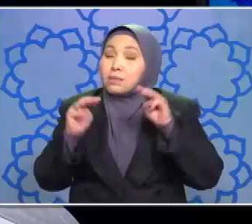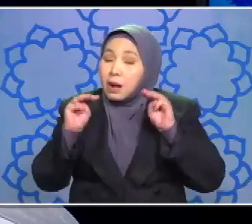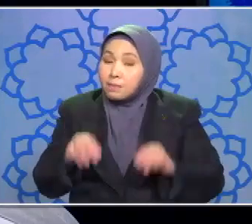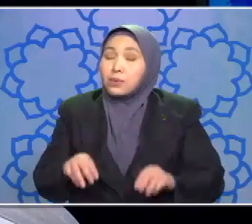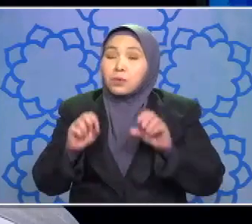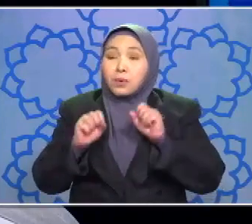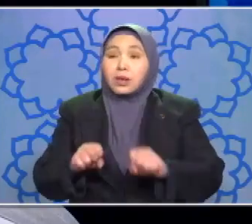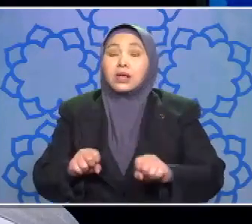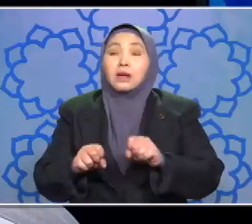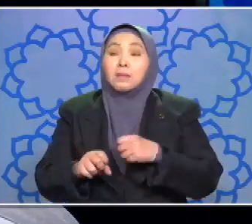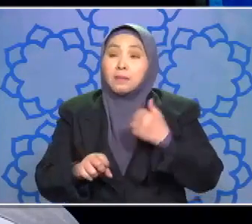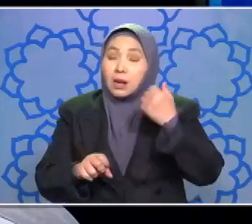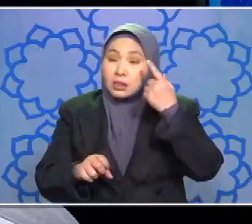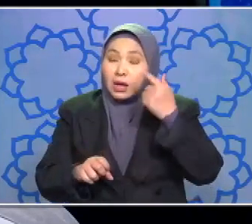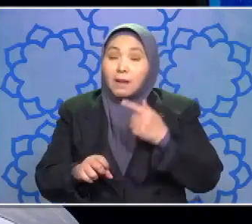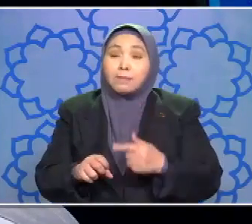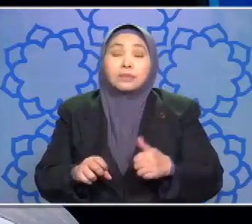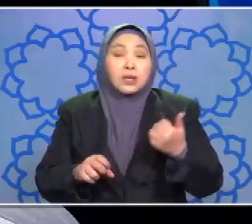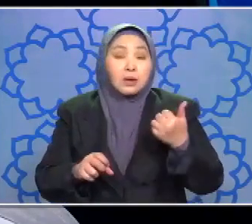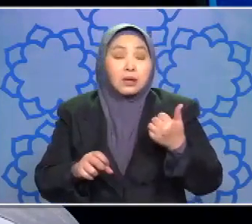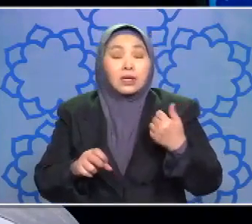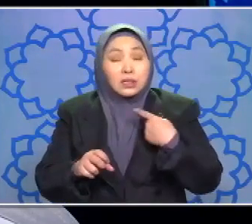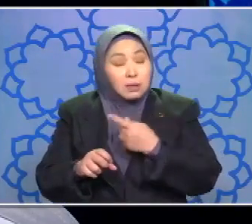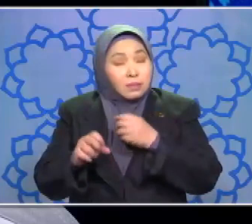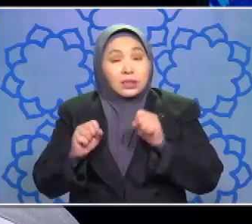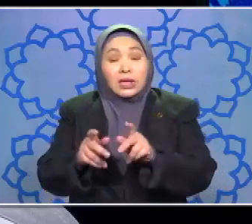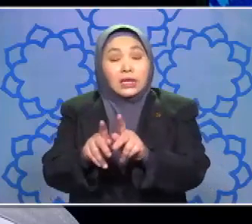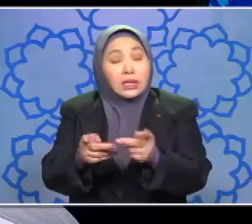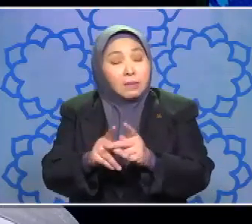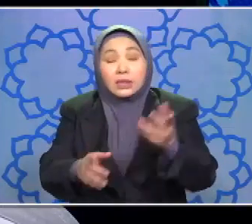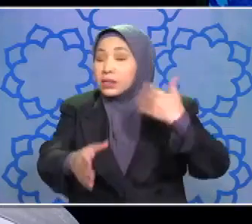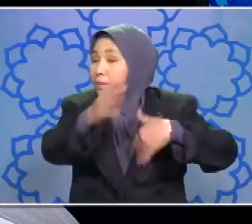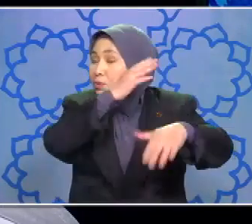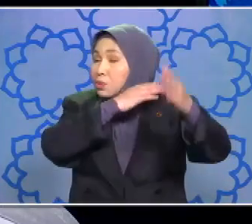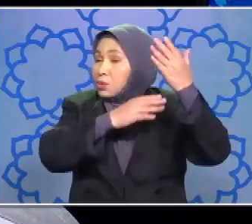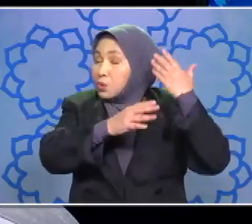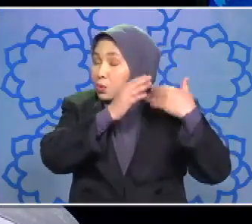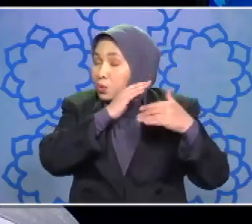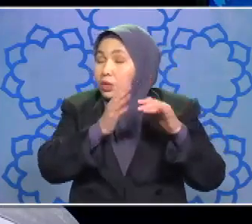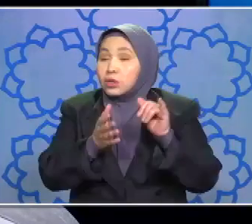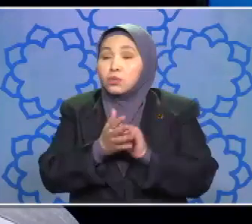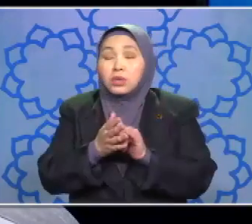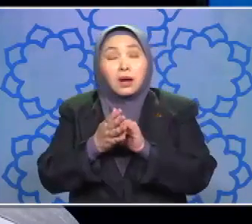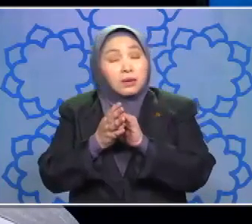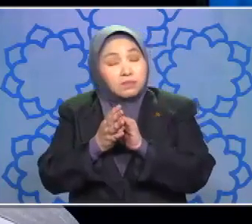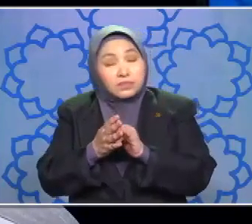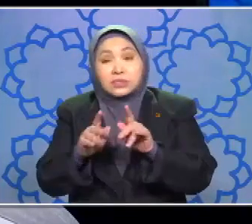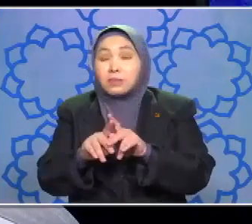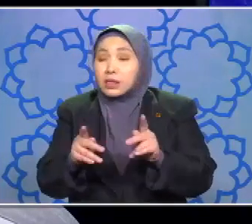meneruskan mata rantai bil bayyinati waz-zubur, kitab-kitab terdahulu yang besar kecil. Maksudnya kita bukan